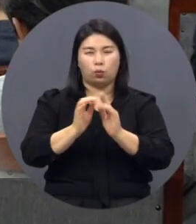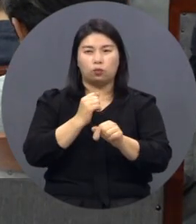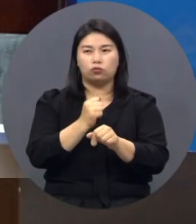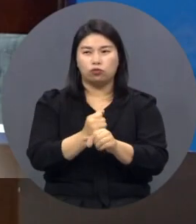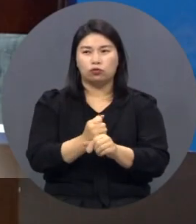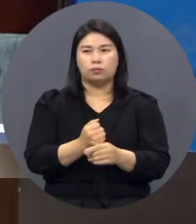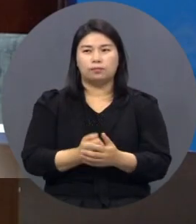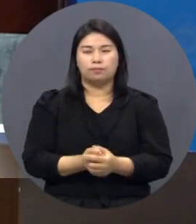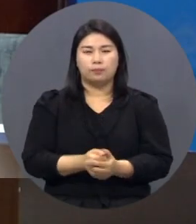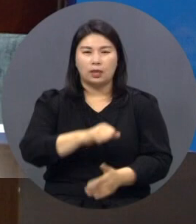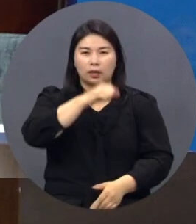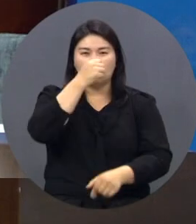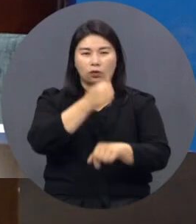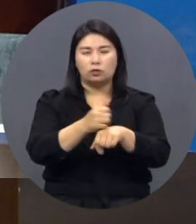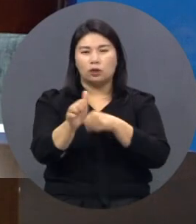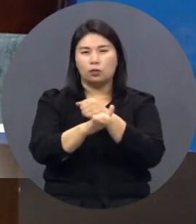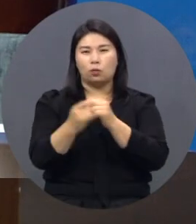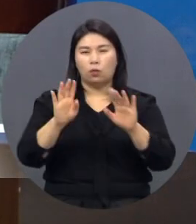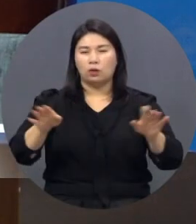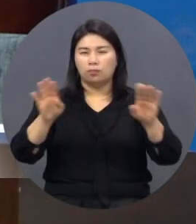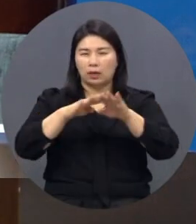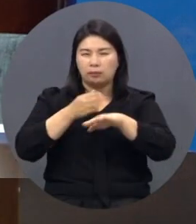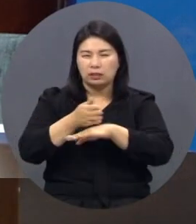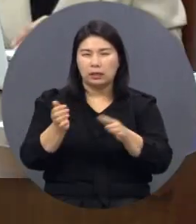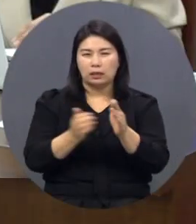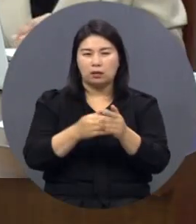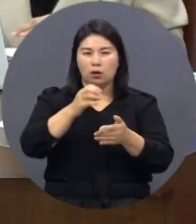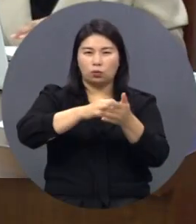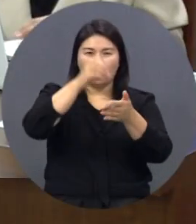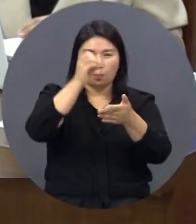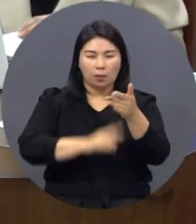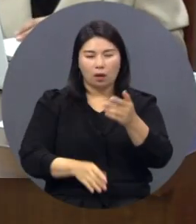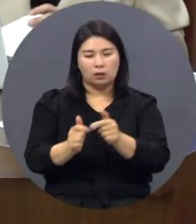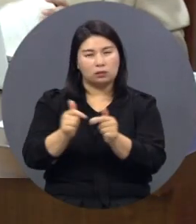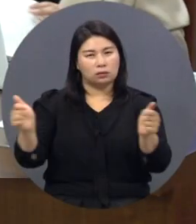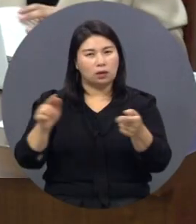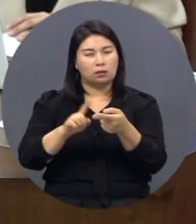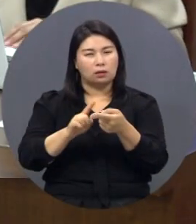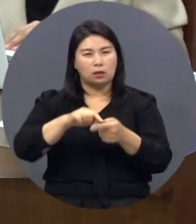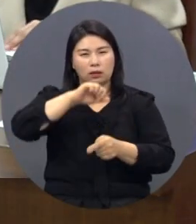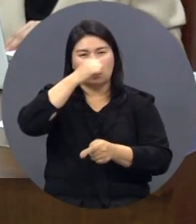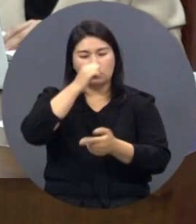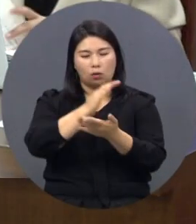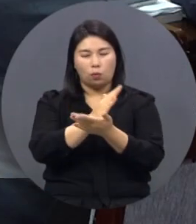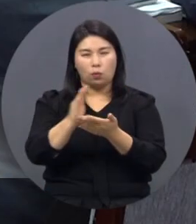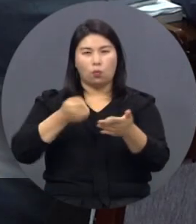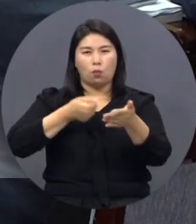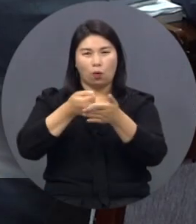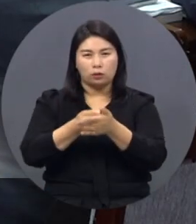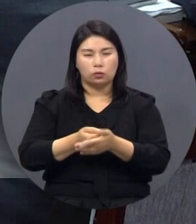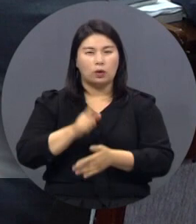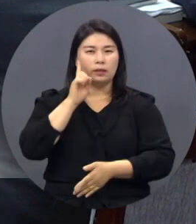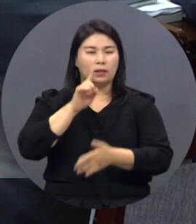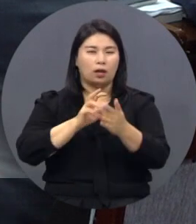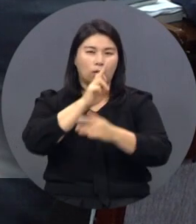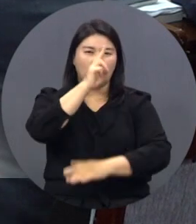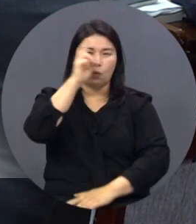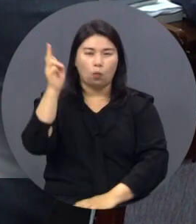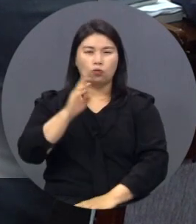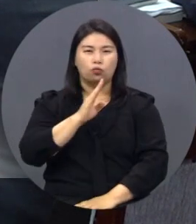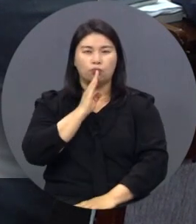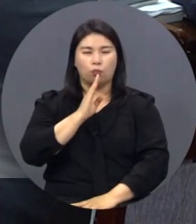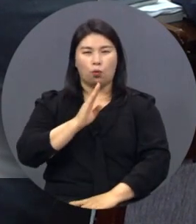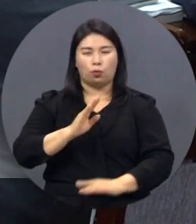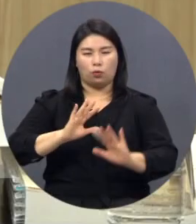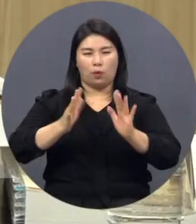있습니다 예결위는 오늘 밤 늦게까지 삭감하거나 증액할 예산 항목을 확정한 뒤 내일 오후 본회의에